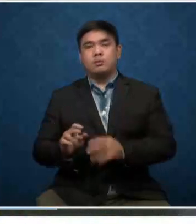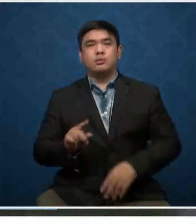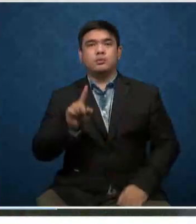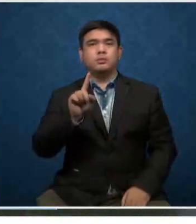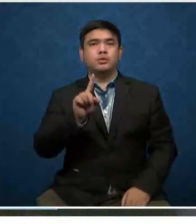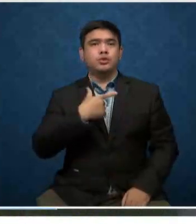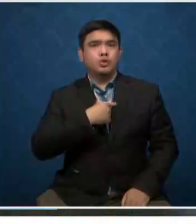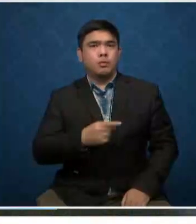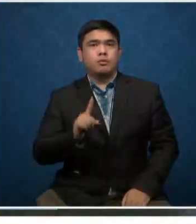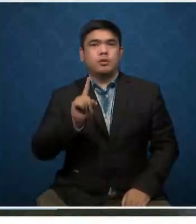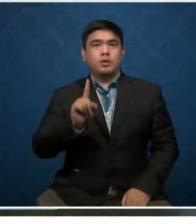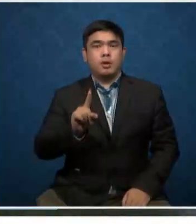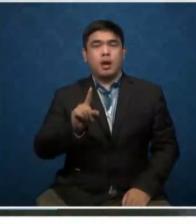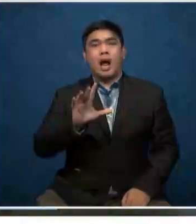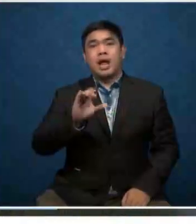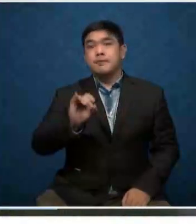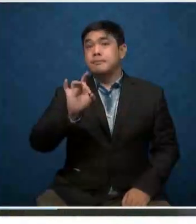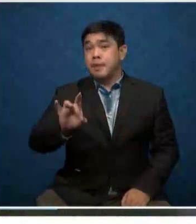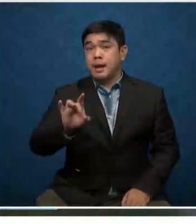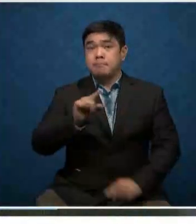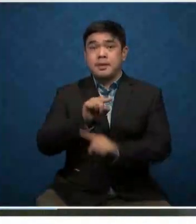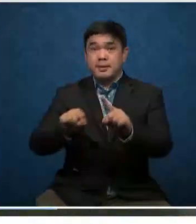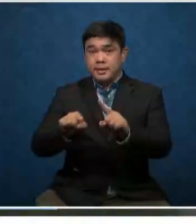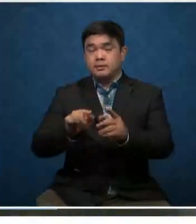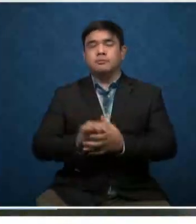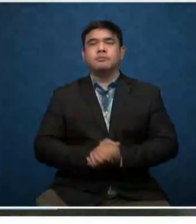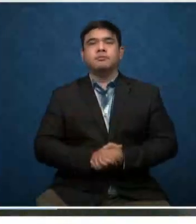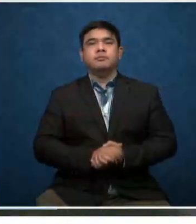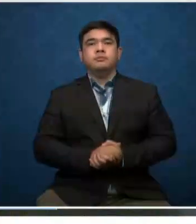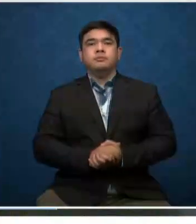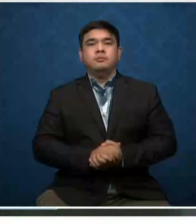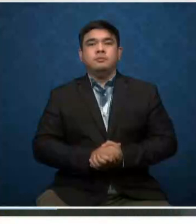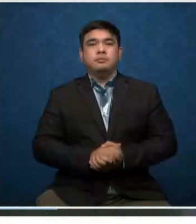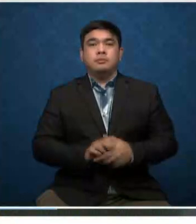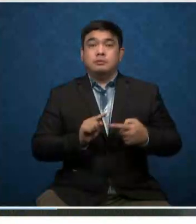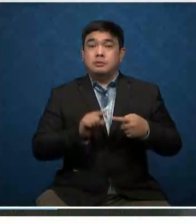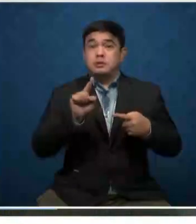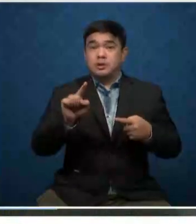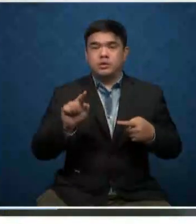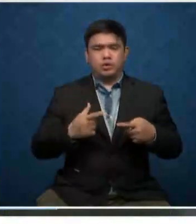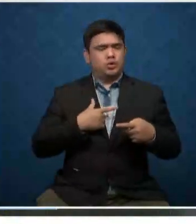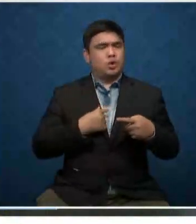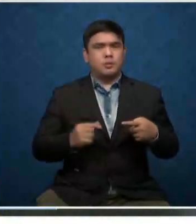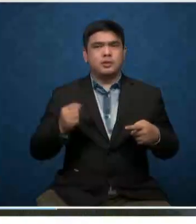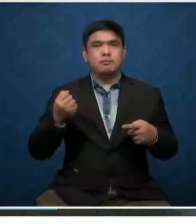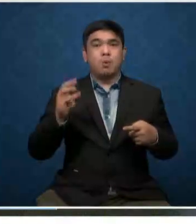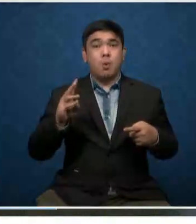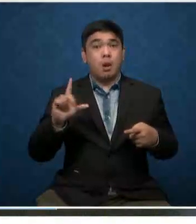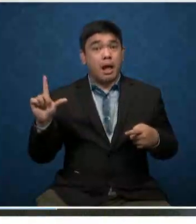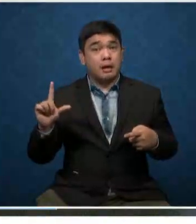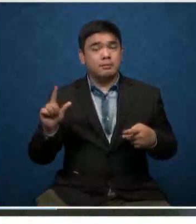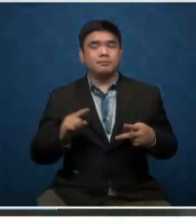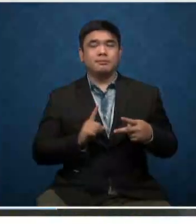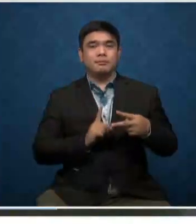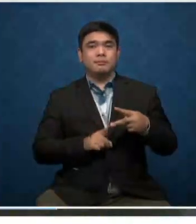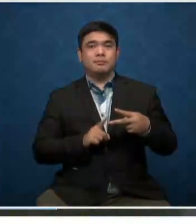ร้อยละ 58.07ประเด็นที่ 1เนี่ยเห็นชอบ 16.8ล้านเสียงประเด็น